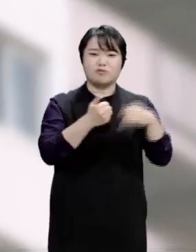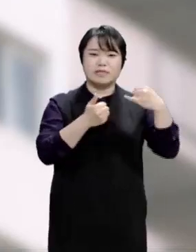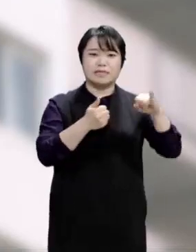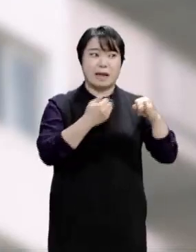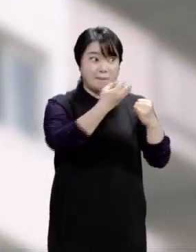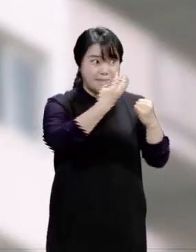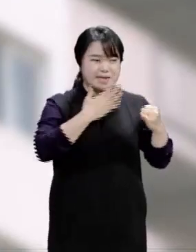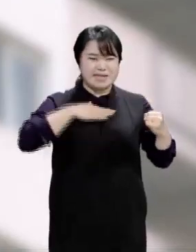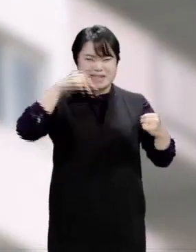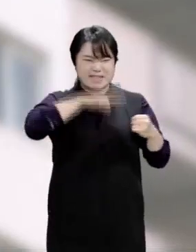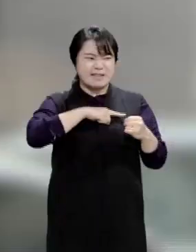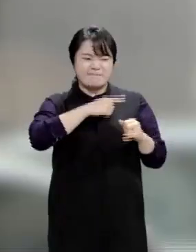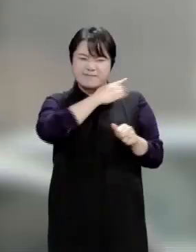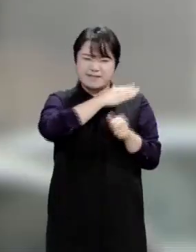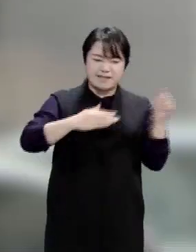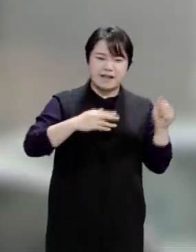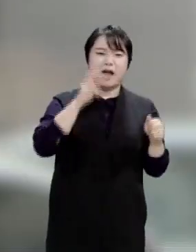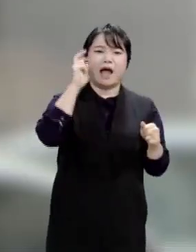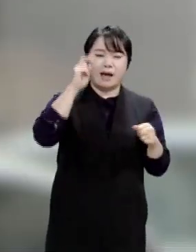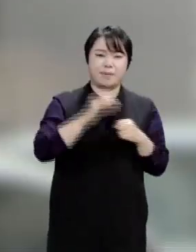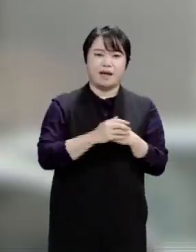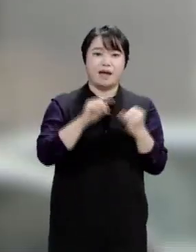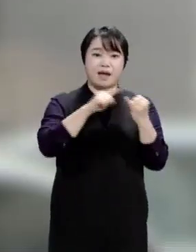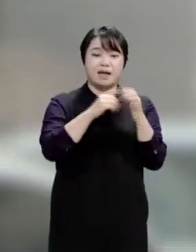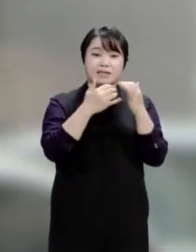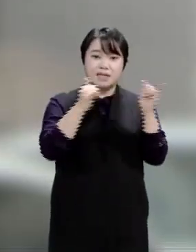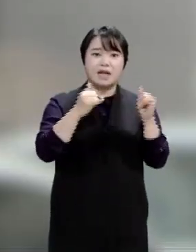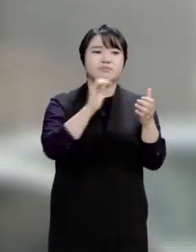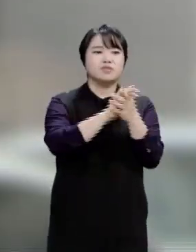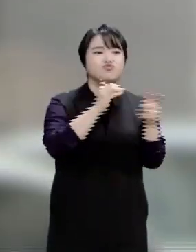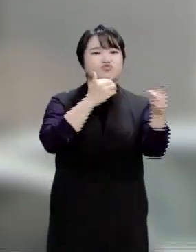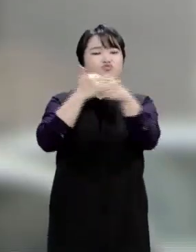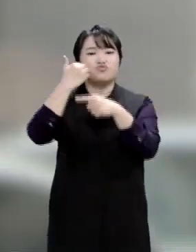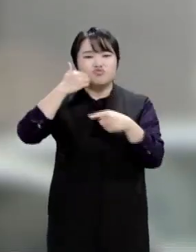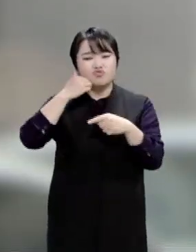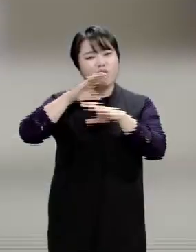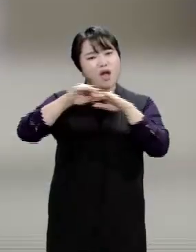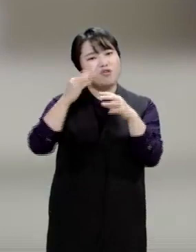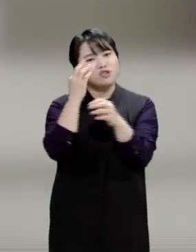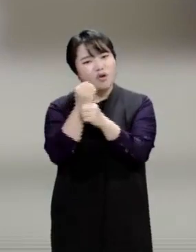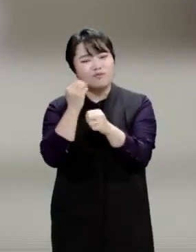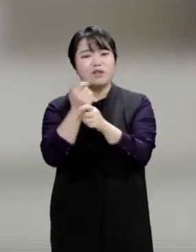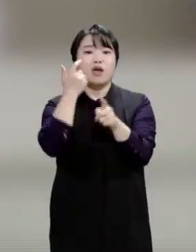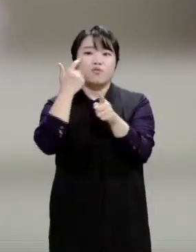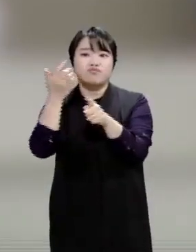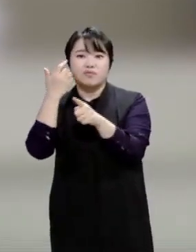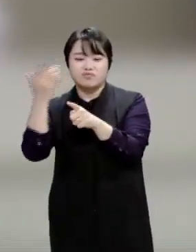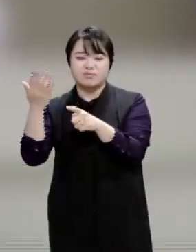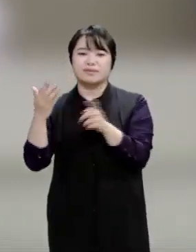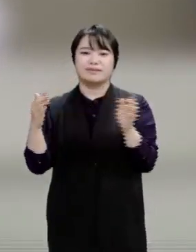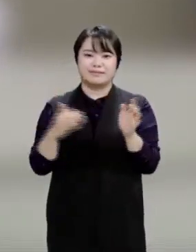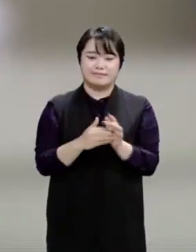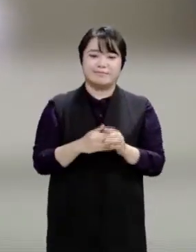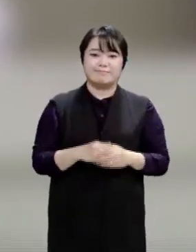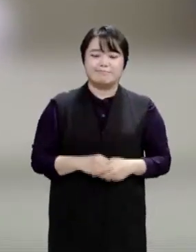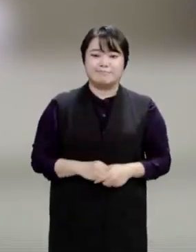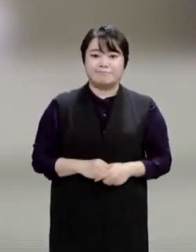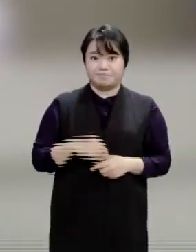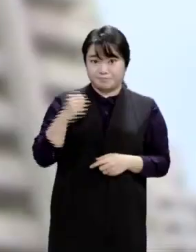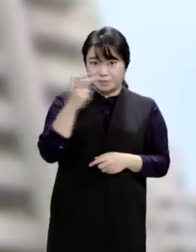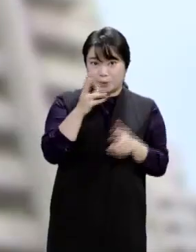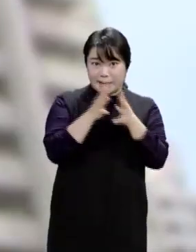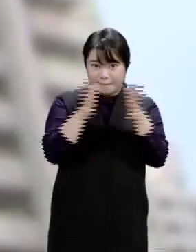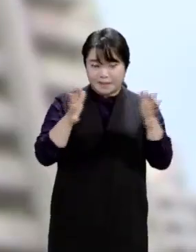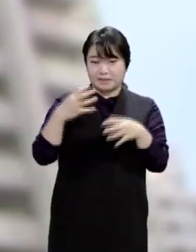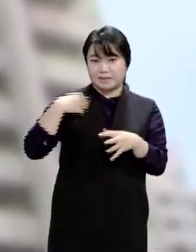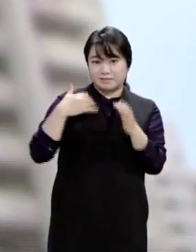저지른 것이라며 경찰이 피해자 친구들에게 A씨와 큰딸이 언제 헤어졌는지 등을 물었다고 전했습니다. 또한